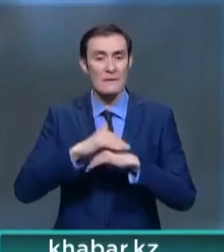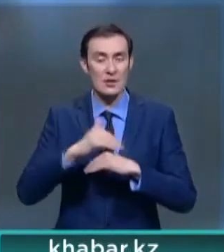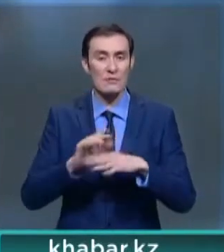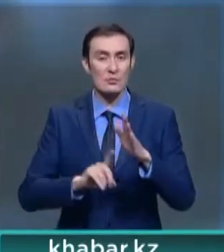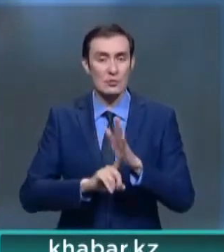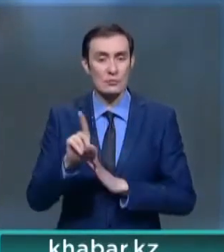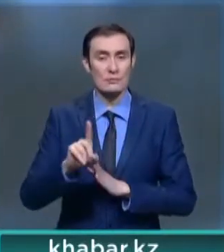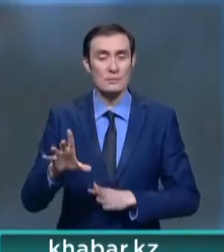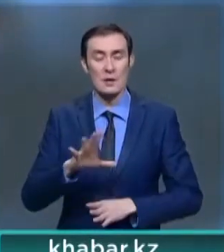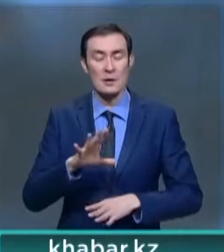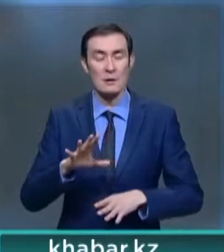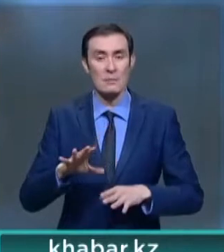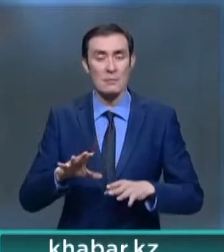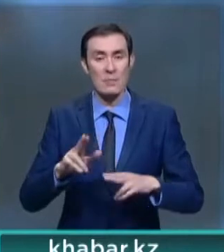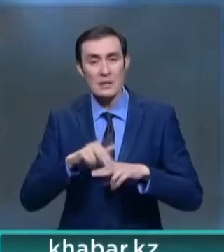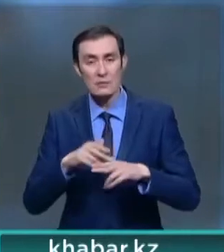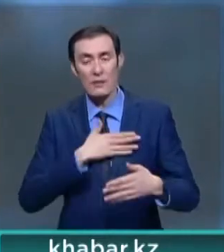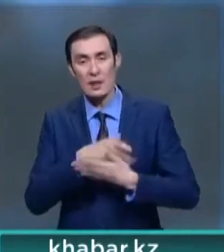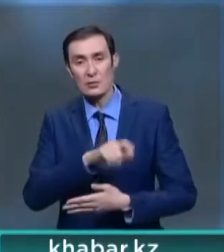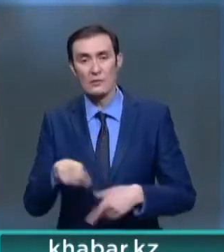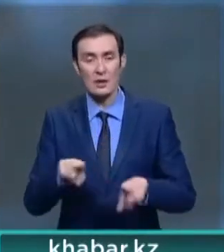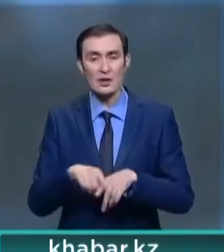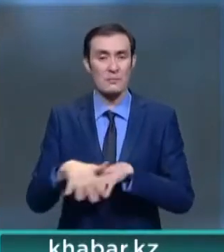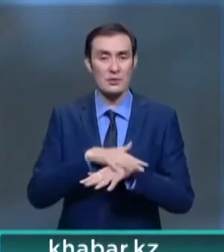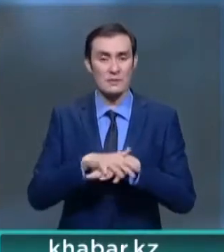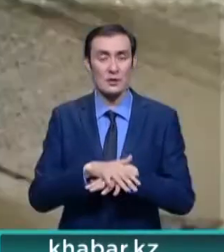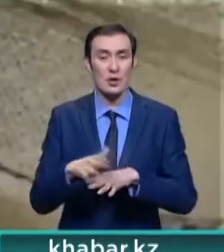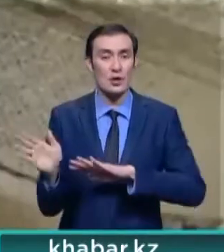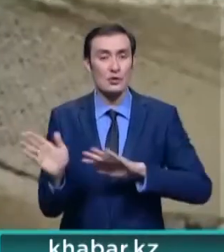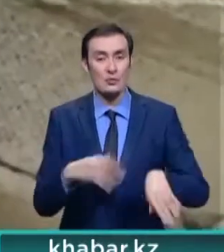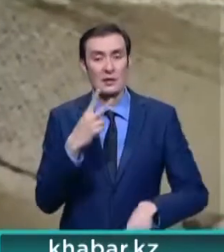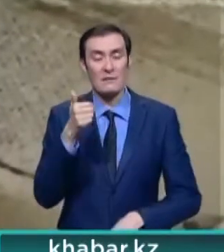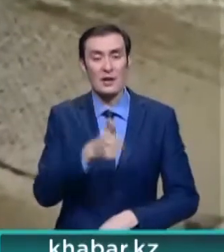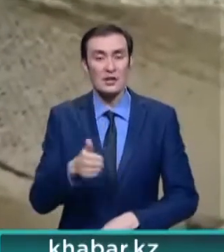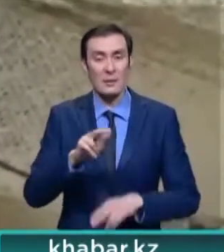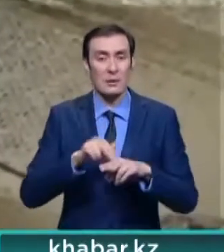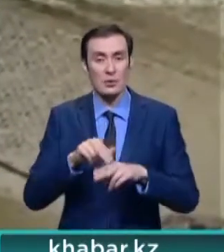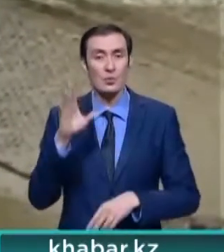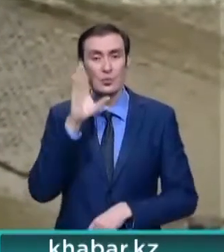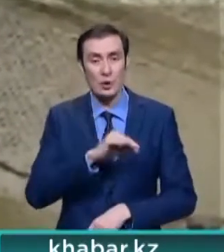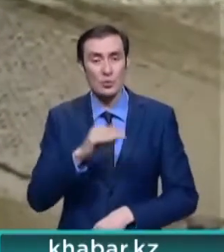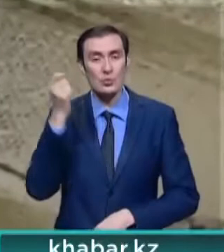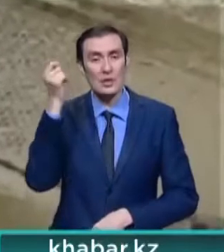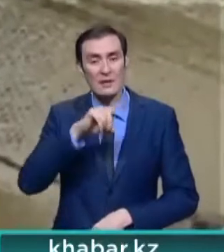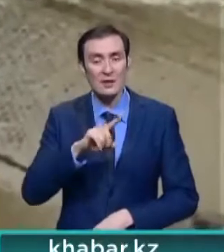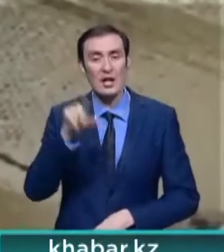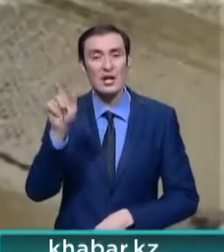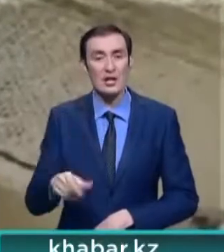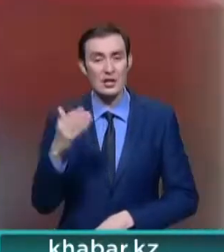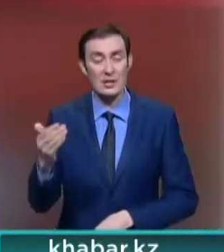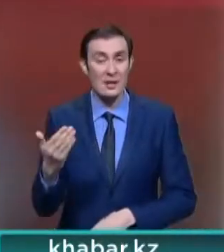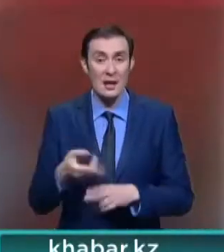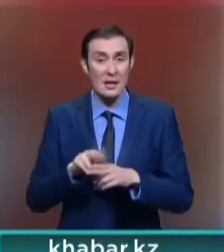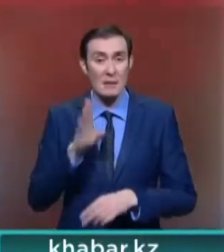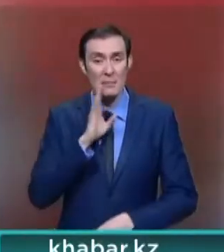и взбудоражил как полицию, волонтеров, так и всю общественность. Спустя 2 часа полицейским удалось установить личность